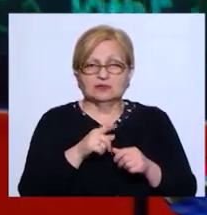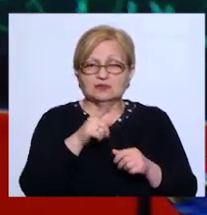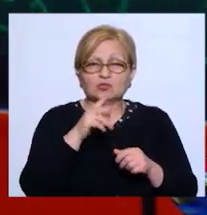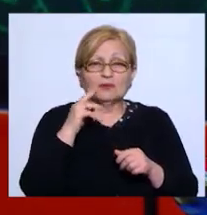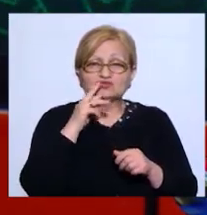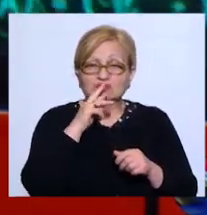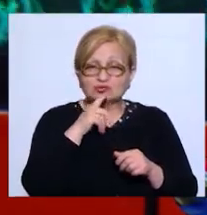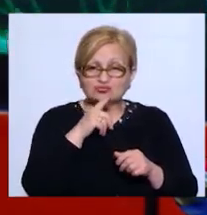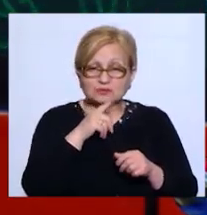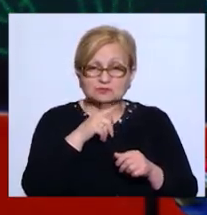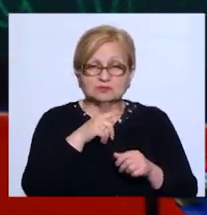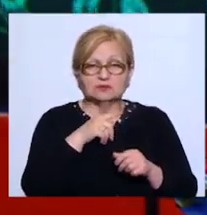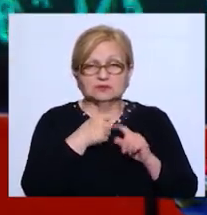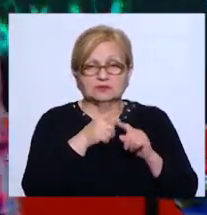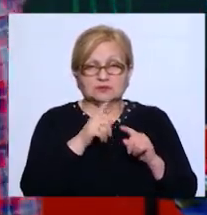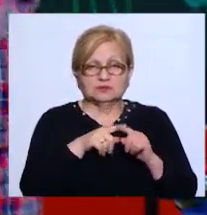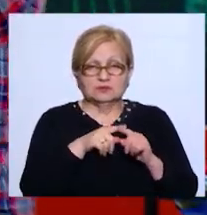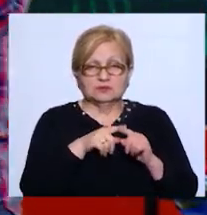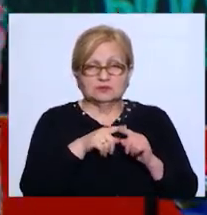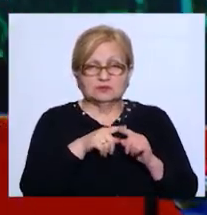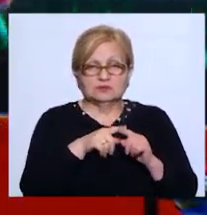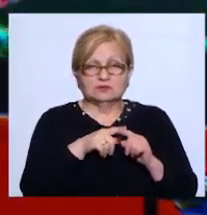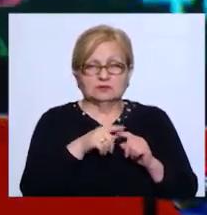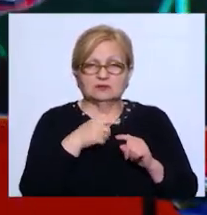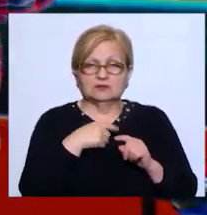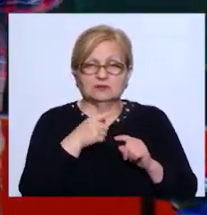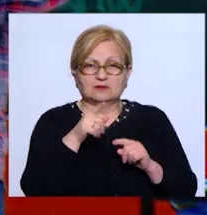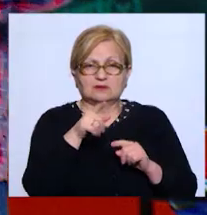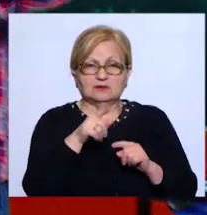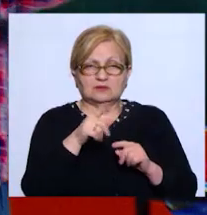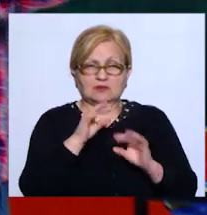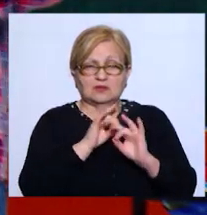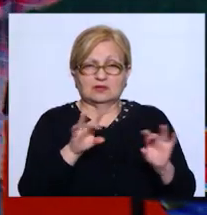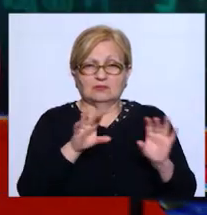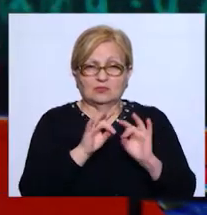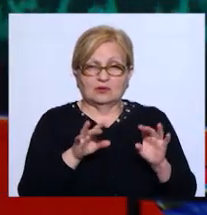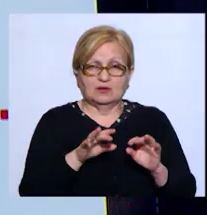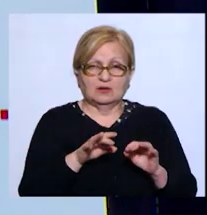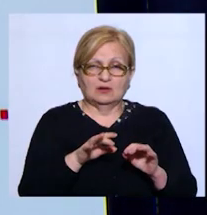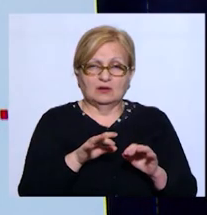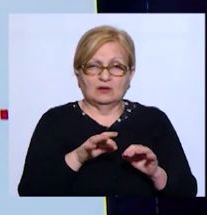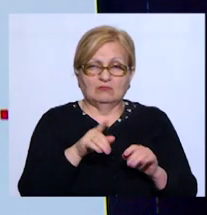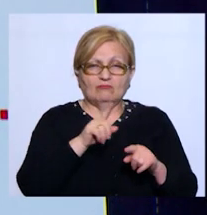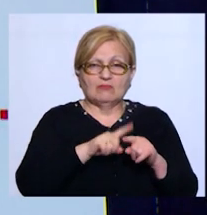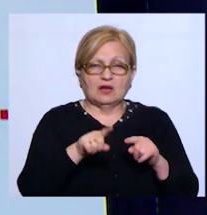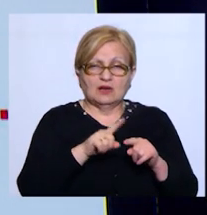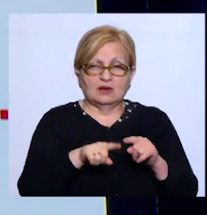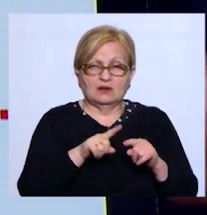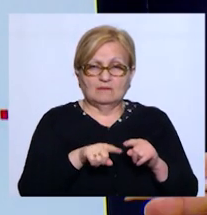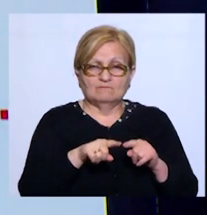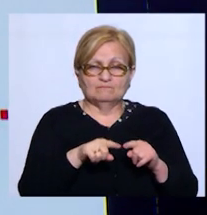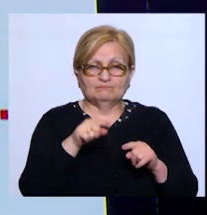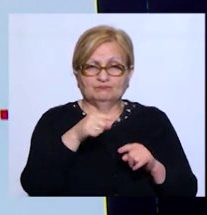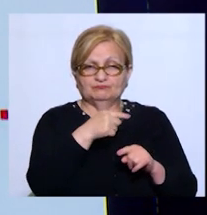შეცდეთ, ამიტომ მე ჩავთვალე საჭიროთ, რომ ამაზეც მესაუბრა. თუმცა თქვენ ძალიან მალე